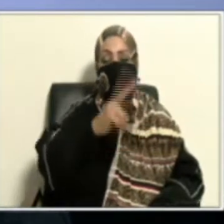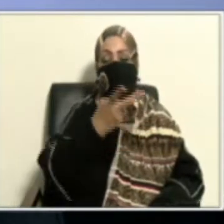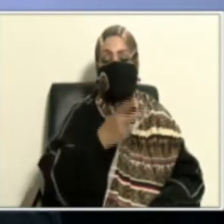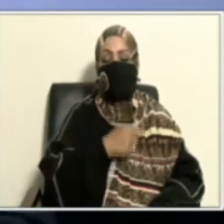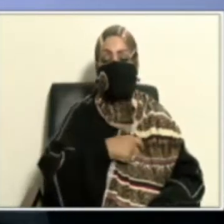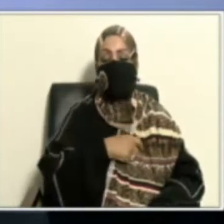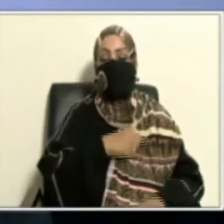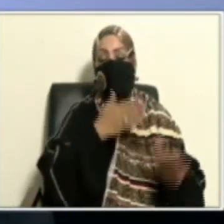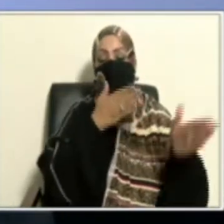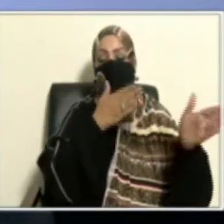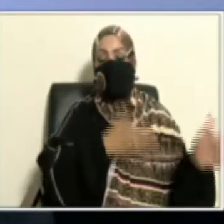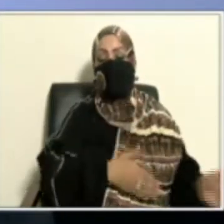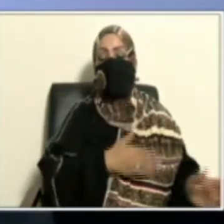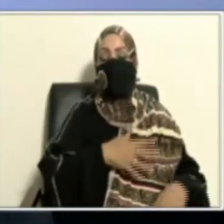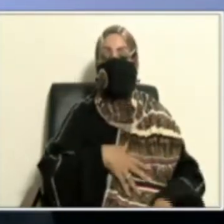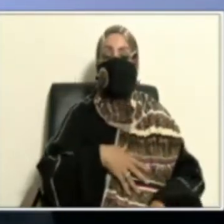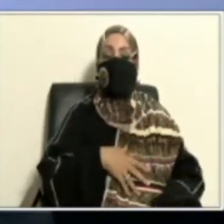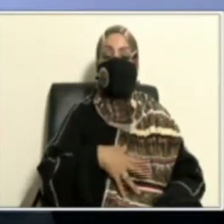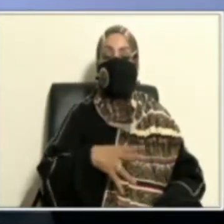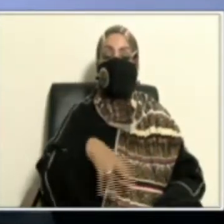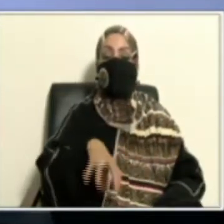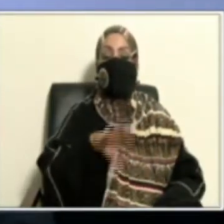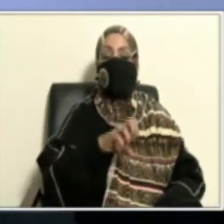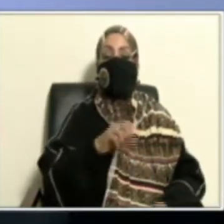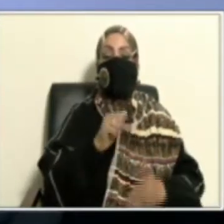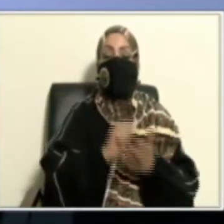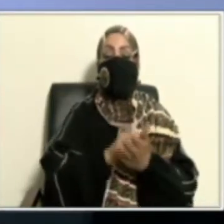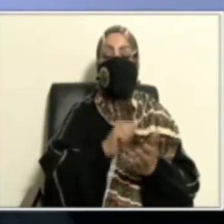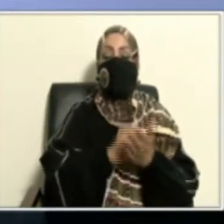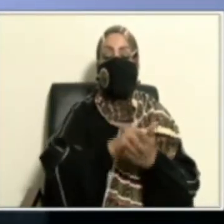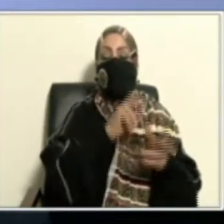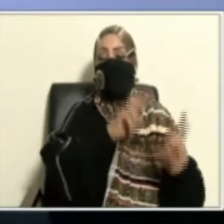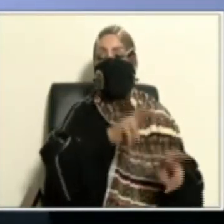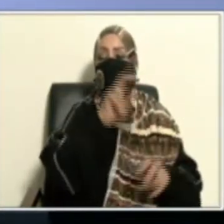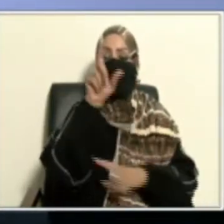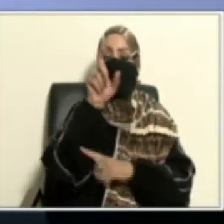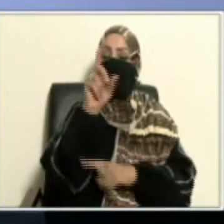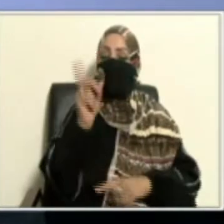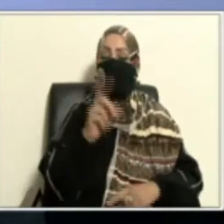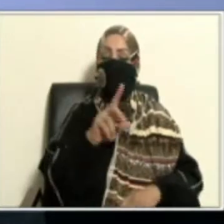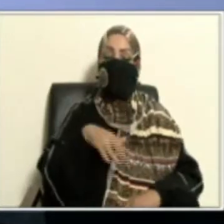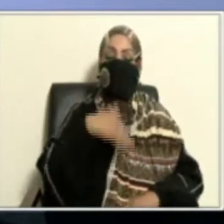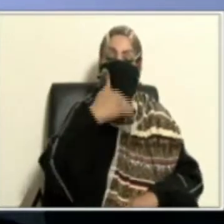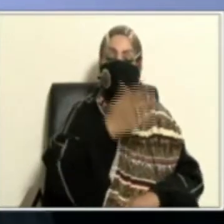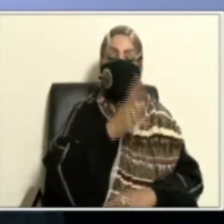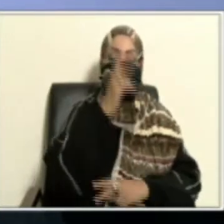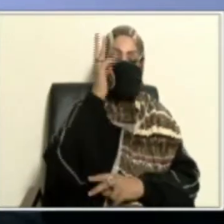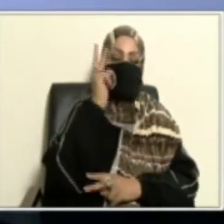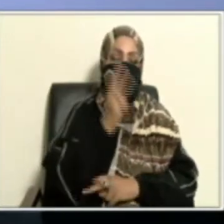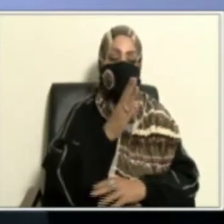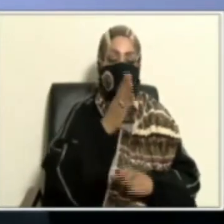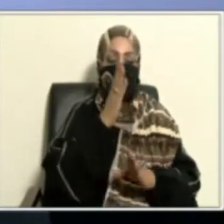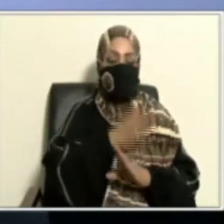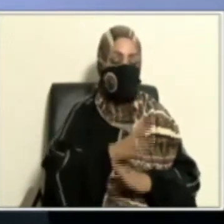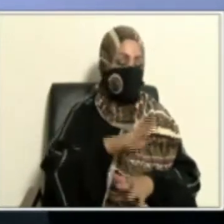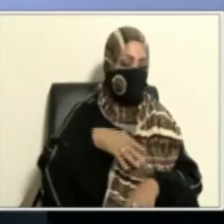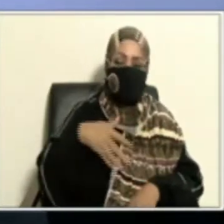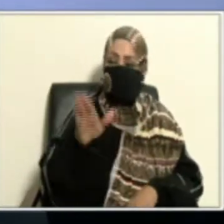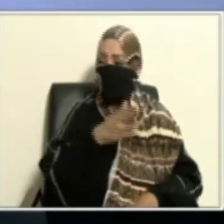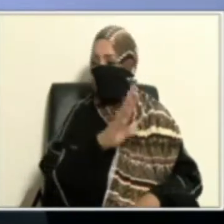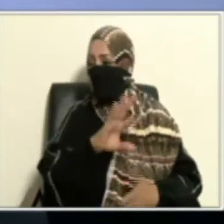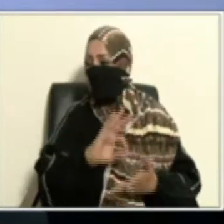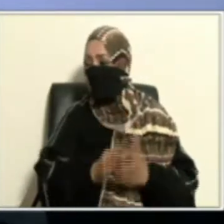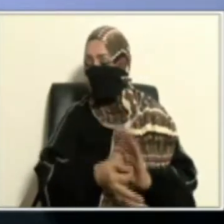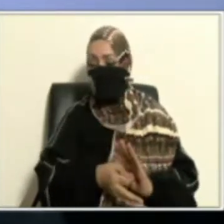عندهاش مشوار بديرة مثلا أو يريد أن يصلي المغرب في البيت وسيرجع مباشرة إلى